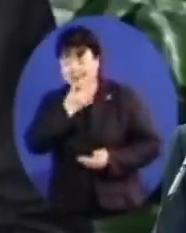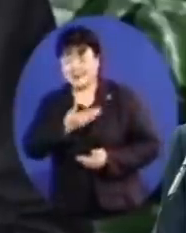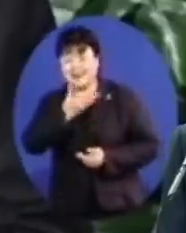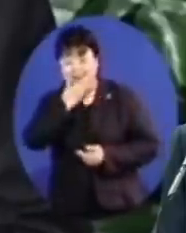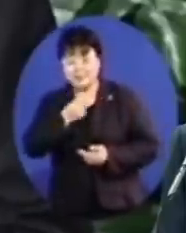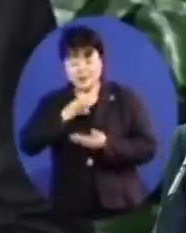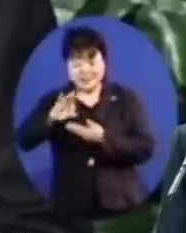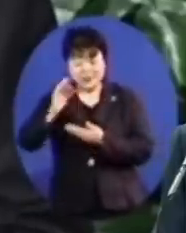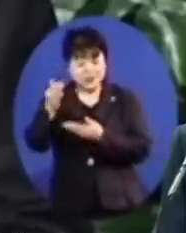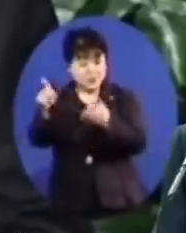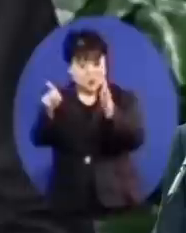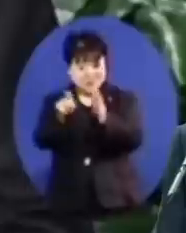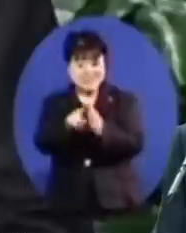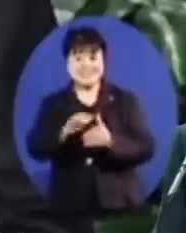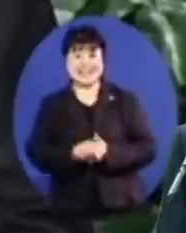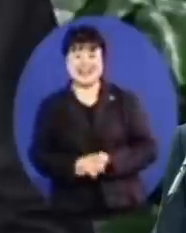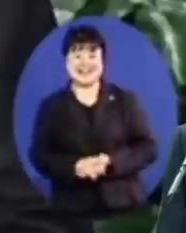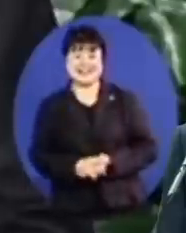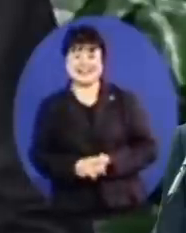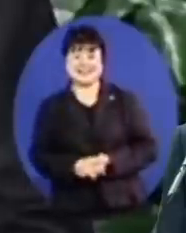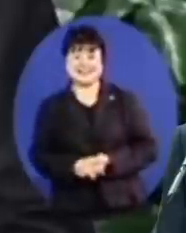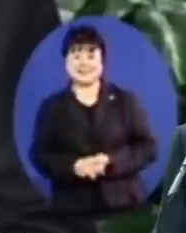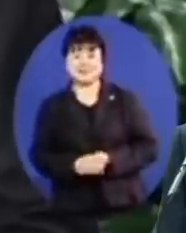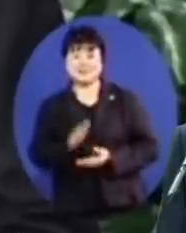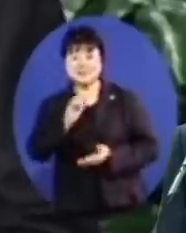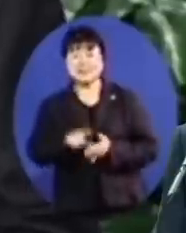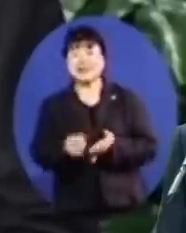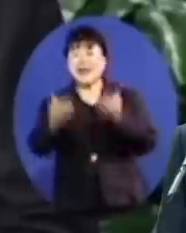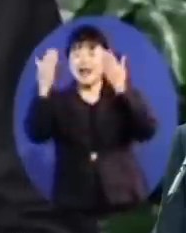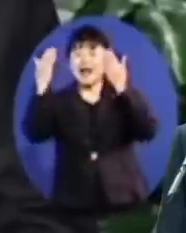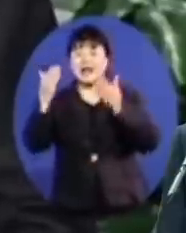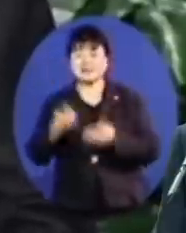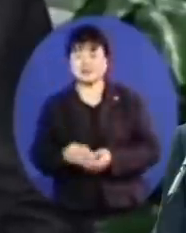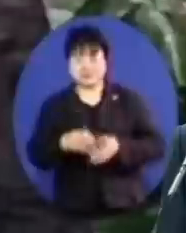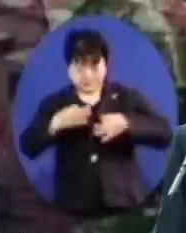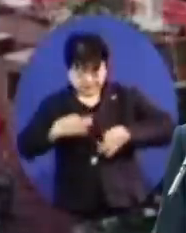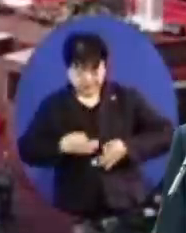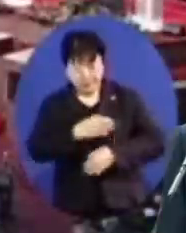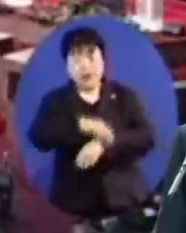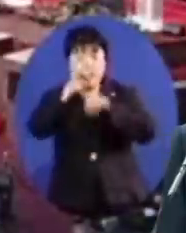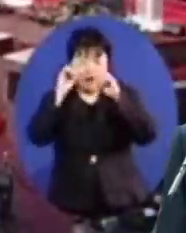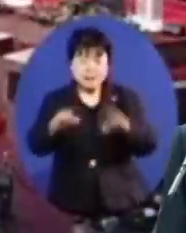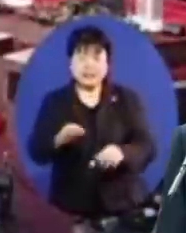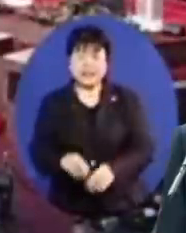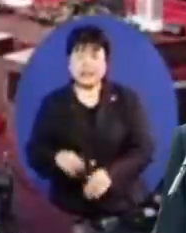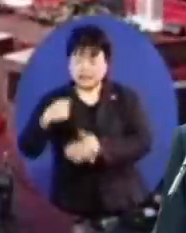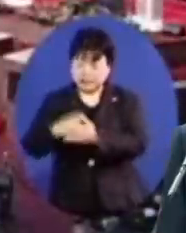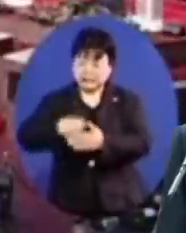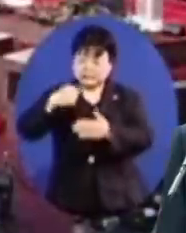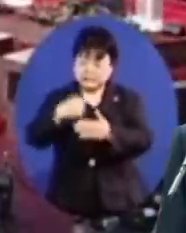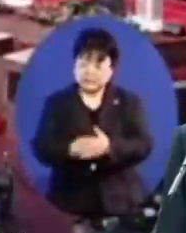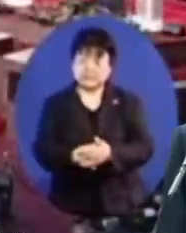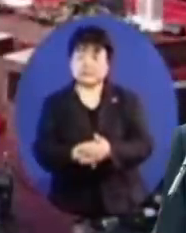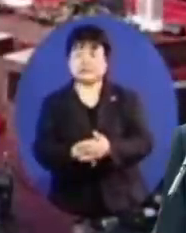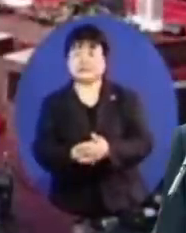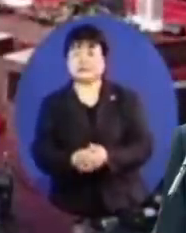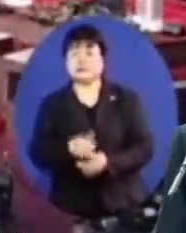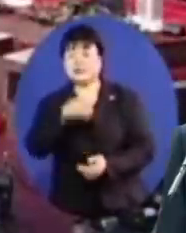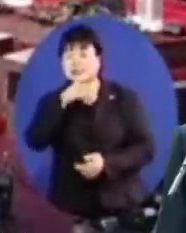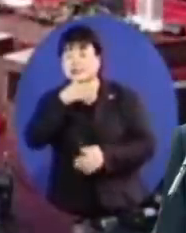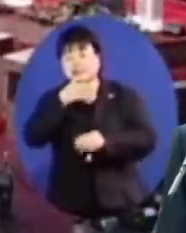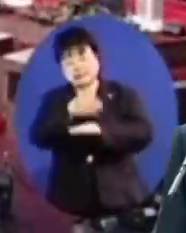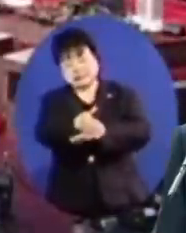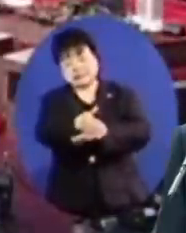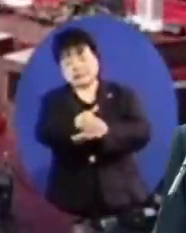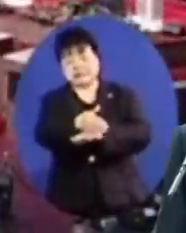행복해서 되는 것입니다. 세월이 다 지나고 난 다음 내 인생을 너무나 그 살았다고 탄식하면 얼마나 절망인